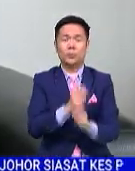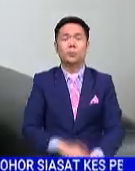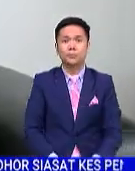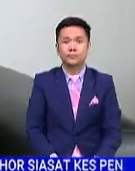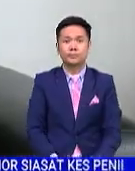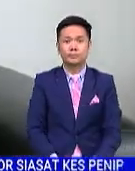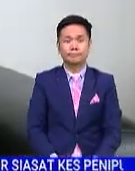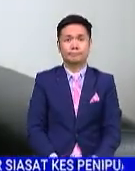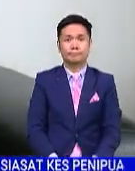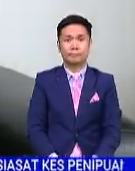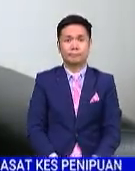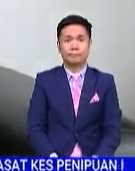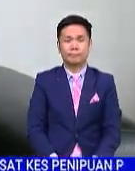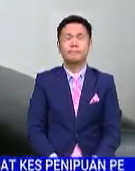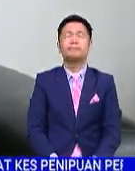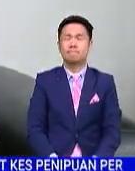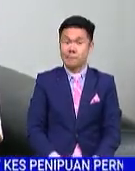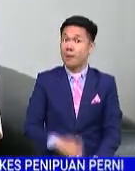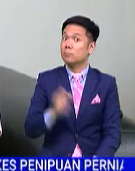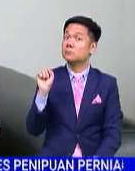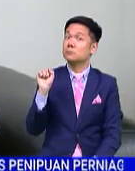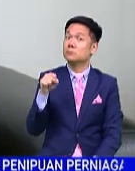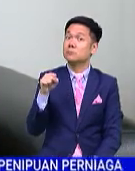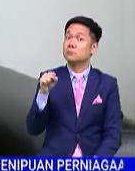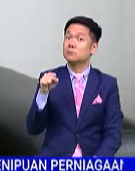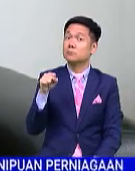Jadi kita akui memang ada